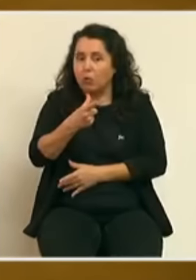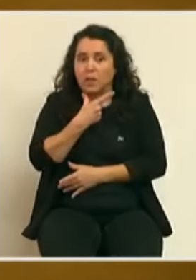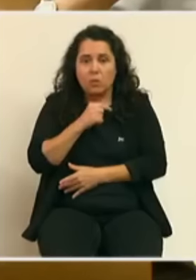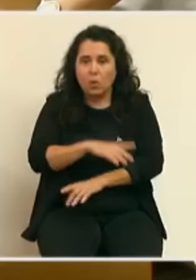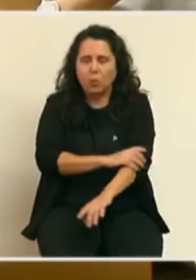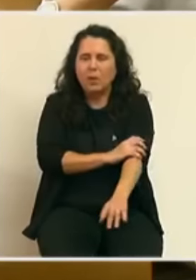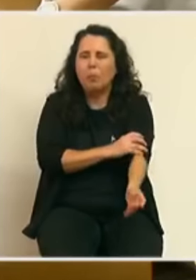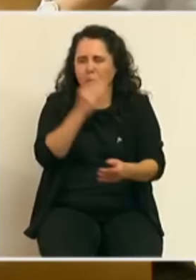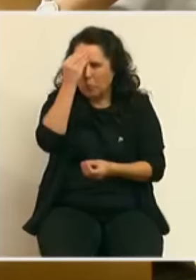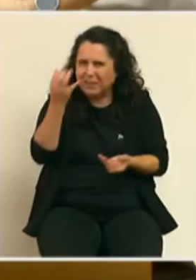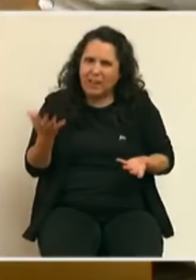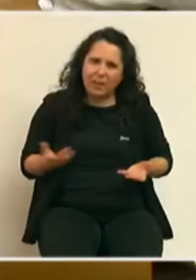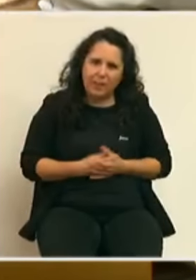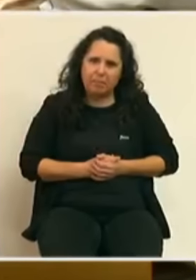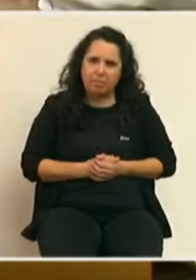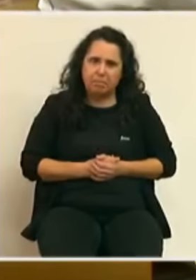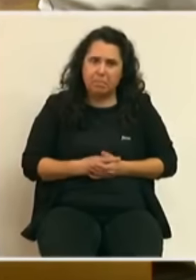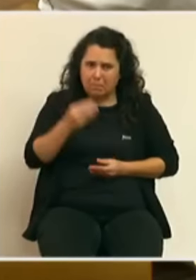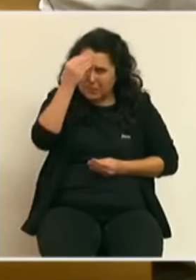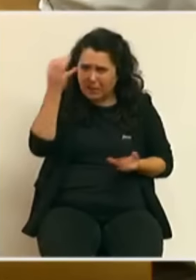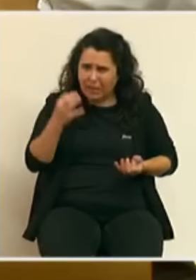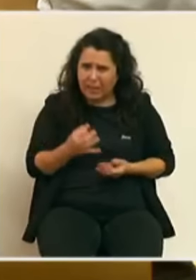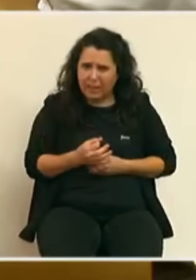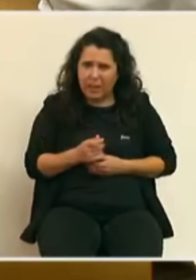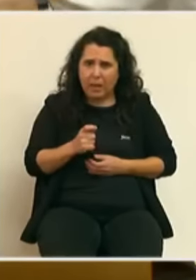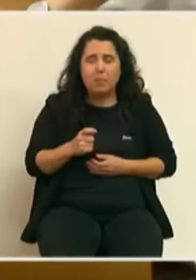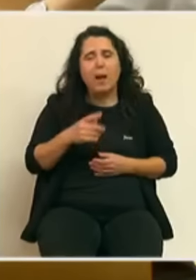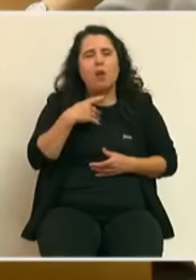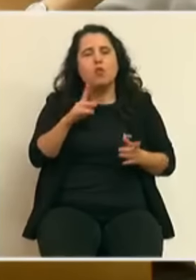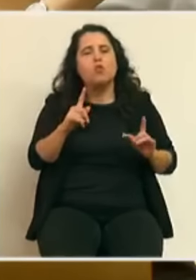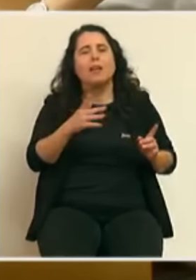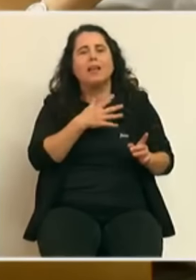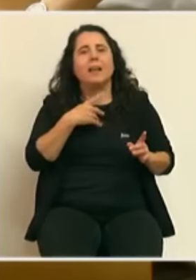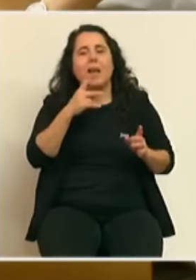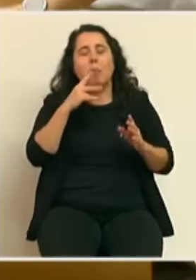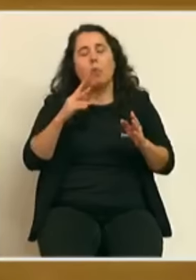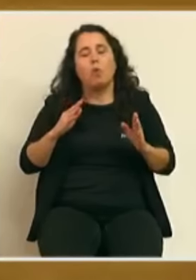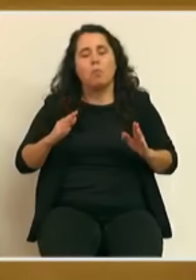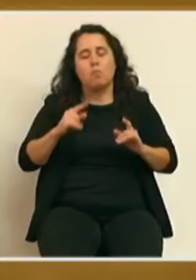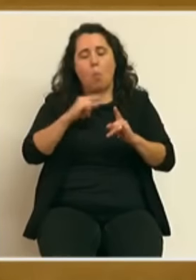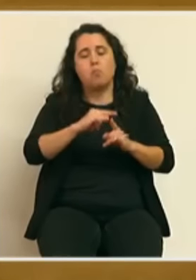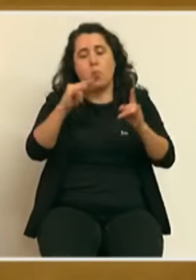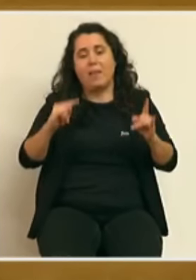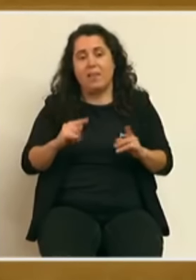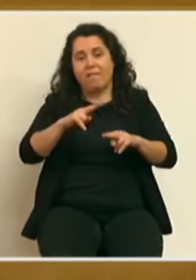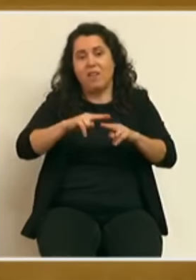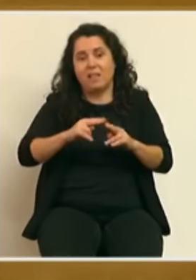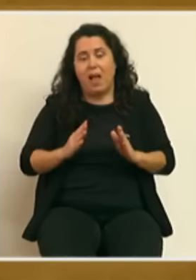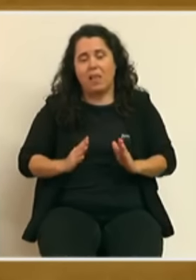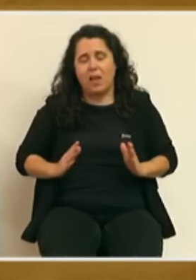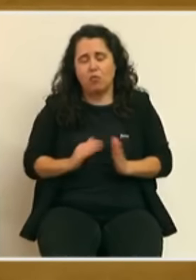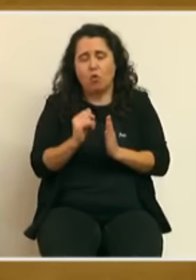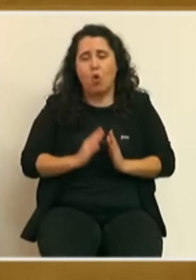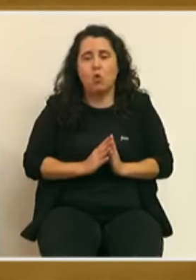què estava pensant vostè? En no espantar el turisme davant el pont de Tots Sants? Era més important